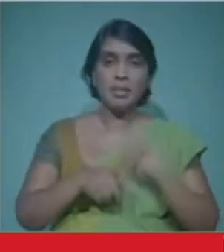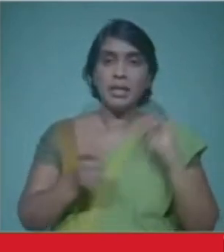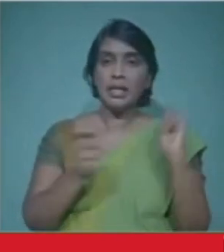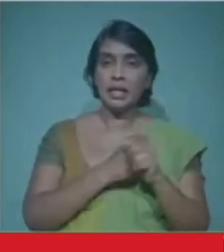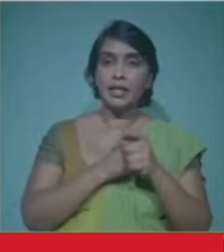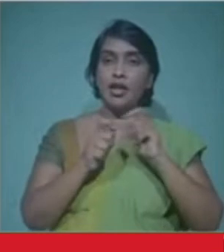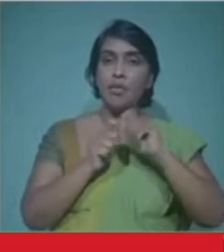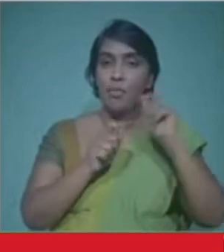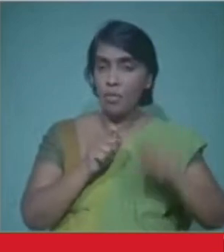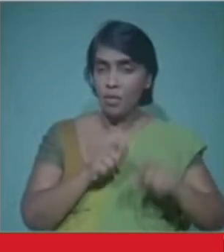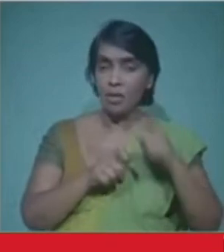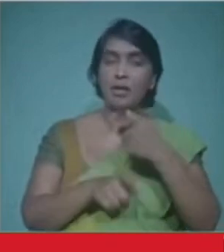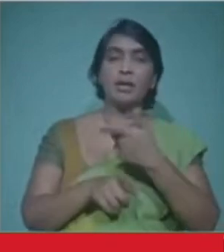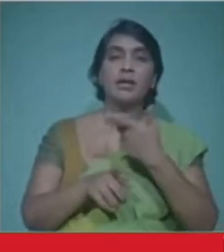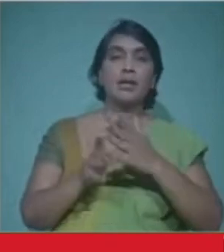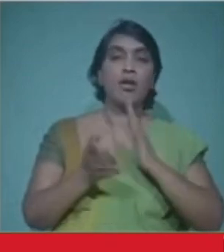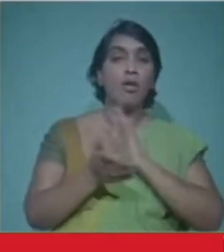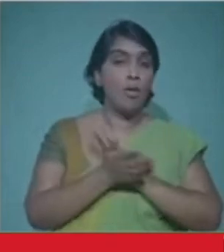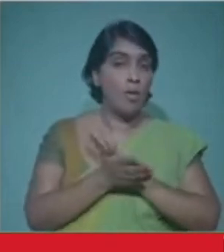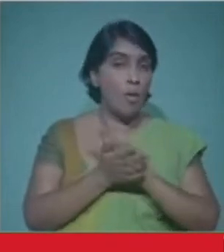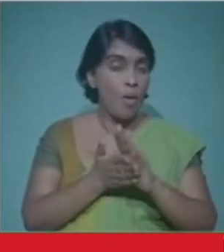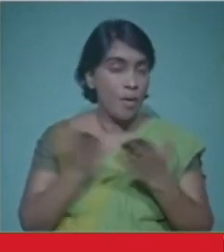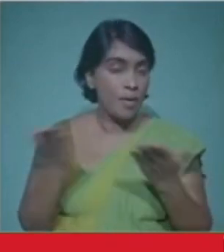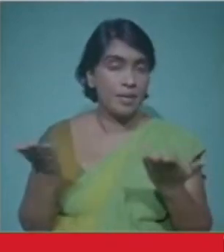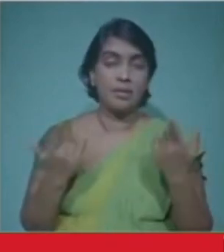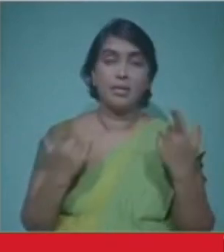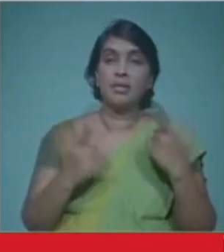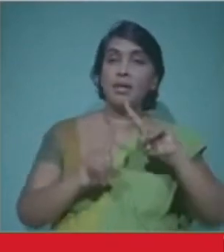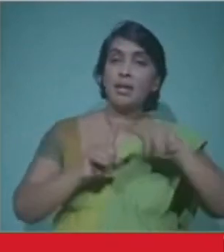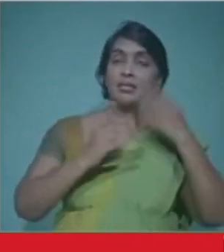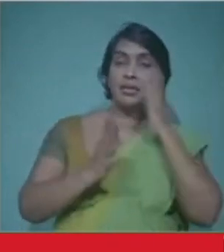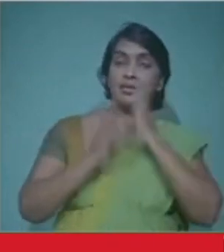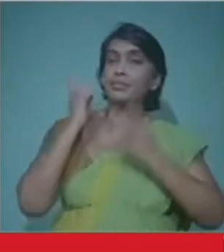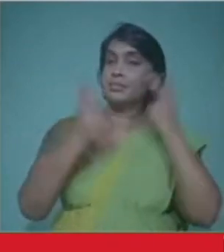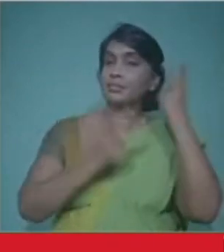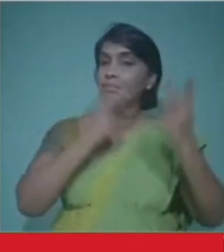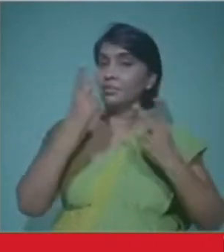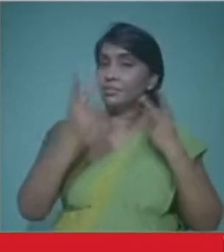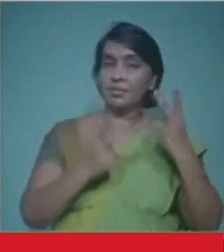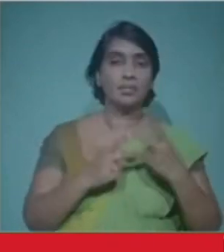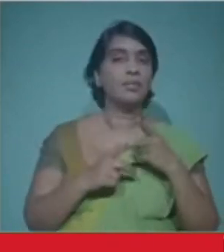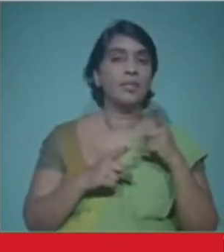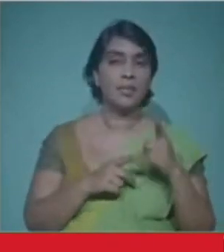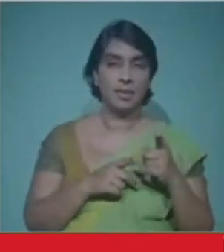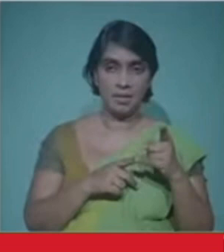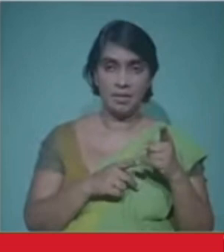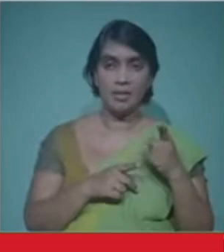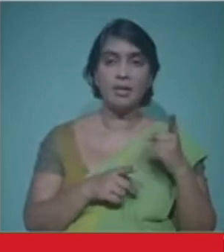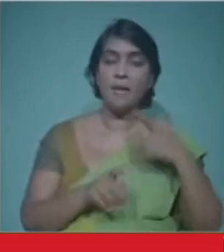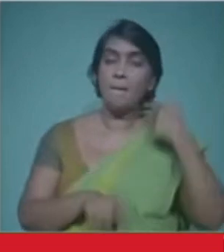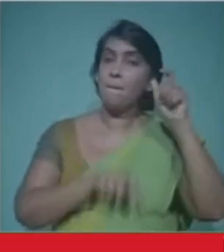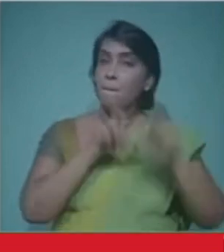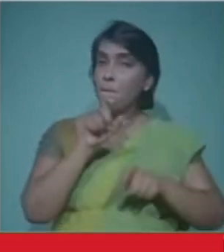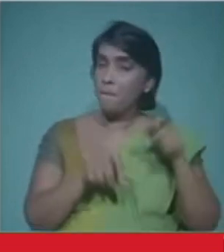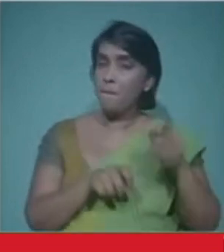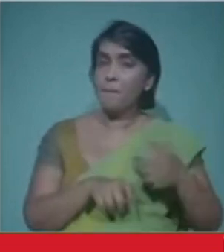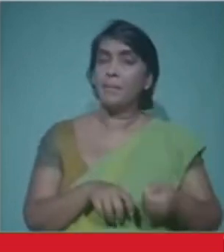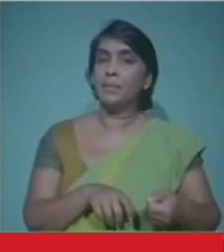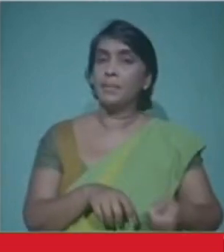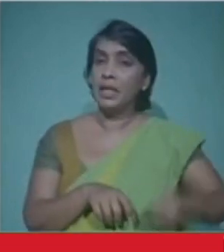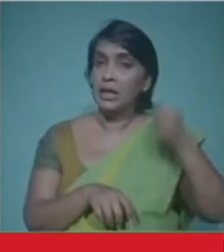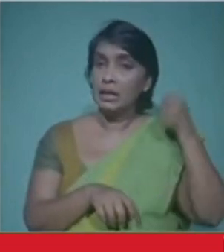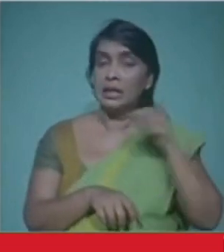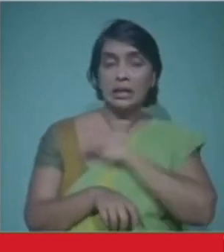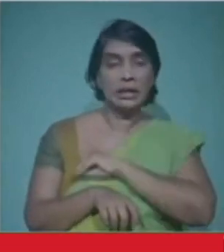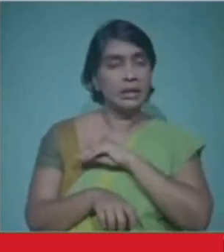බෝඩ් එකට අමතරව අපේ හෝටල් කර්මාන්තවලට අපේ අනෙකුත් සංචාරක ශේෂ්ත්‍රයේ අවශේෂ පුද්ගලයින්ට